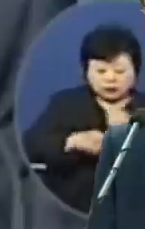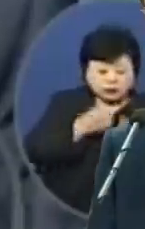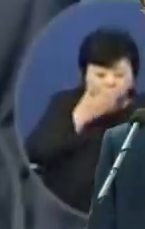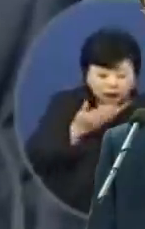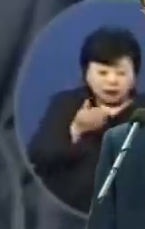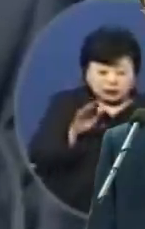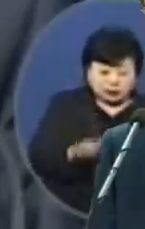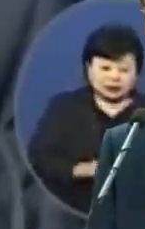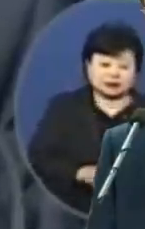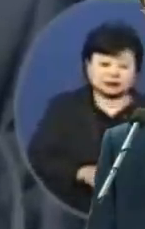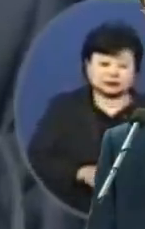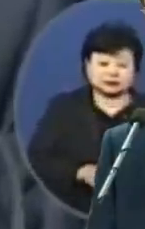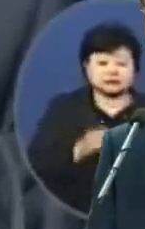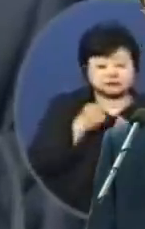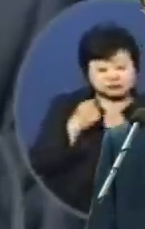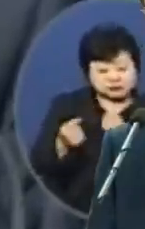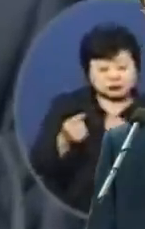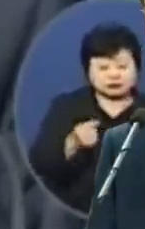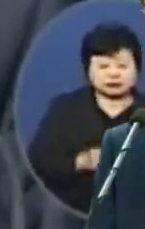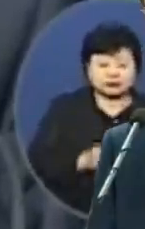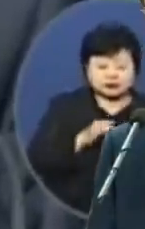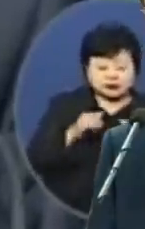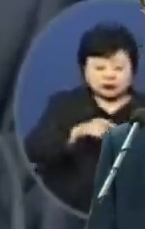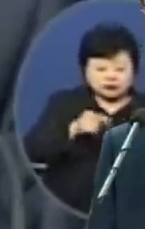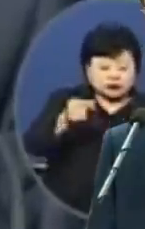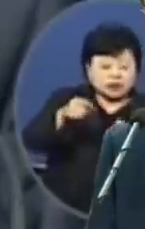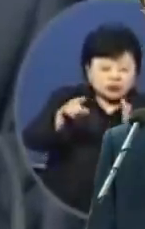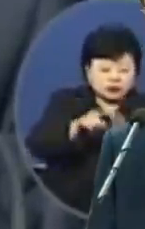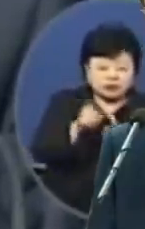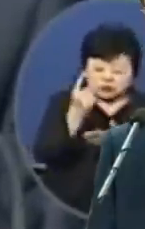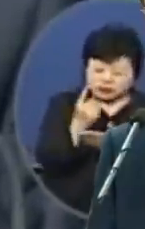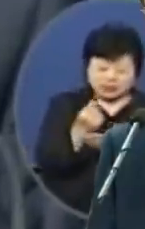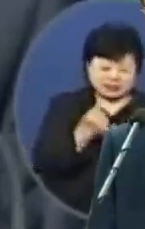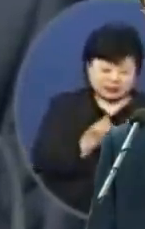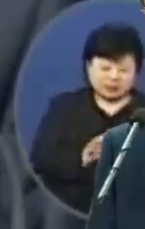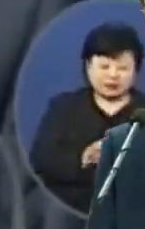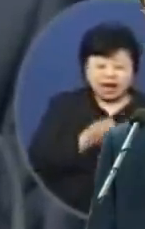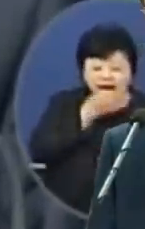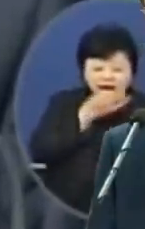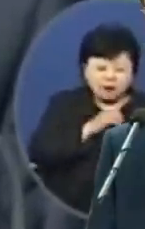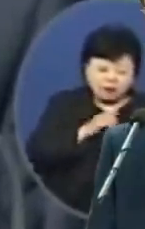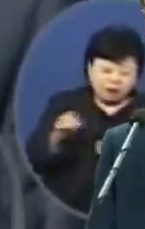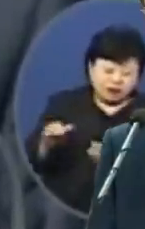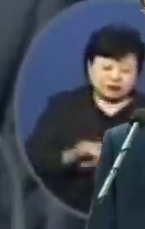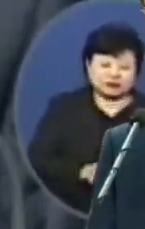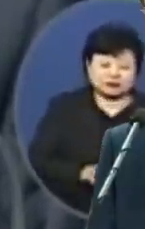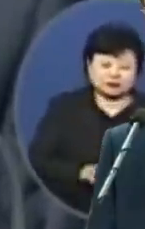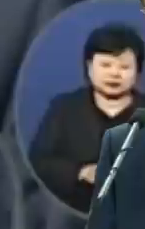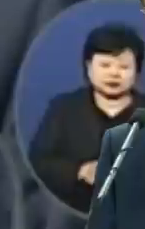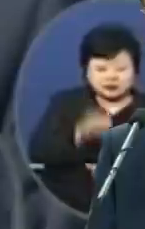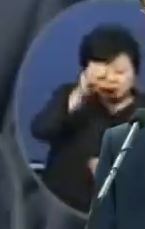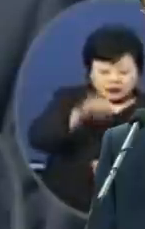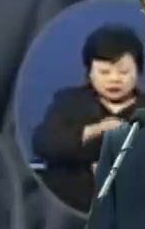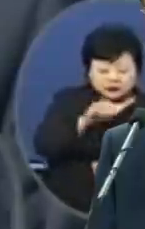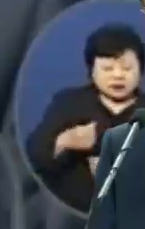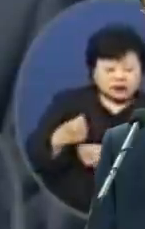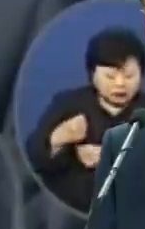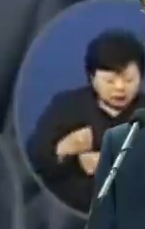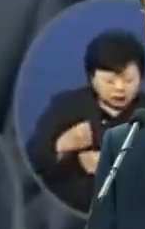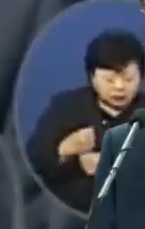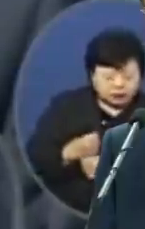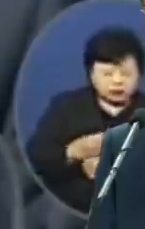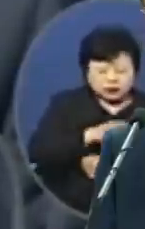있습니다. 그럼에도 불구하고 인류를 구원하기 위해서 왔기 때문에 탐욕을 버려버리고 십자가를 걸머지고 우리